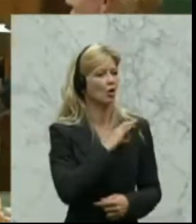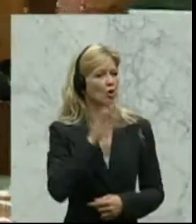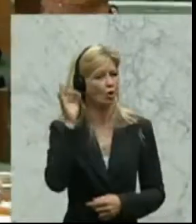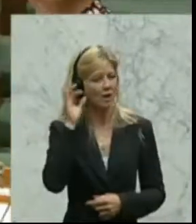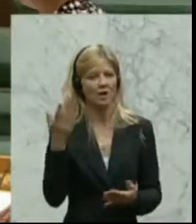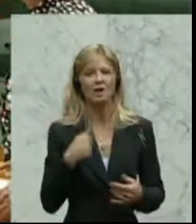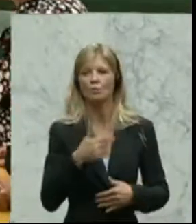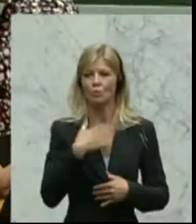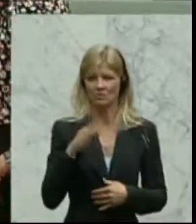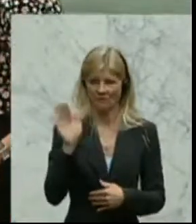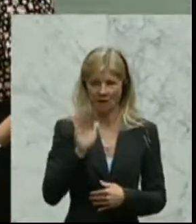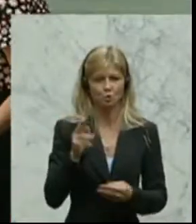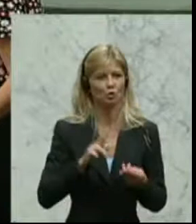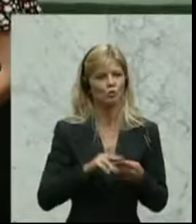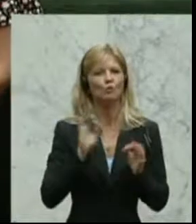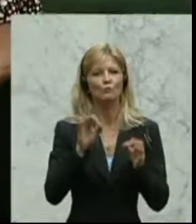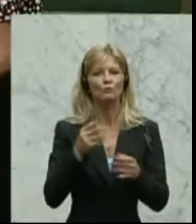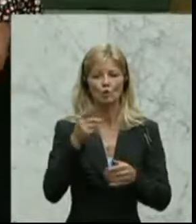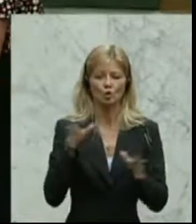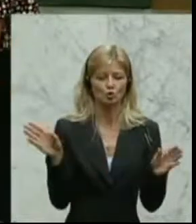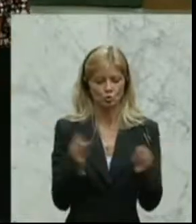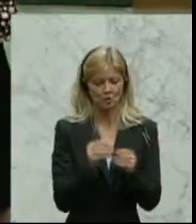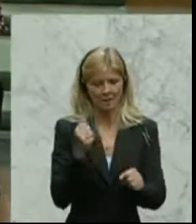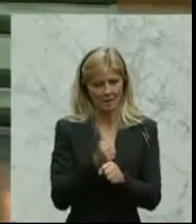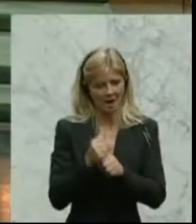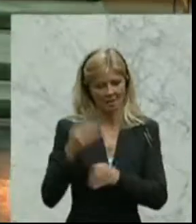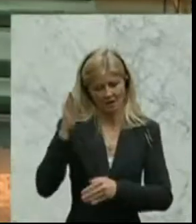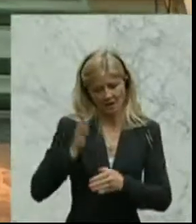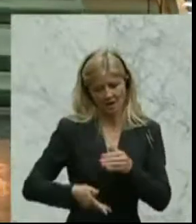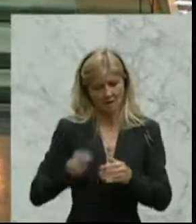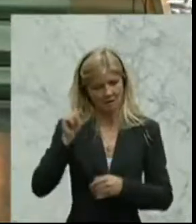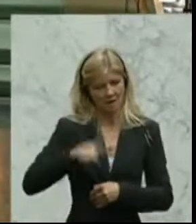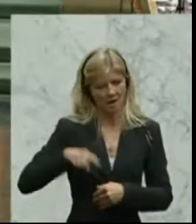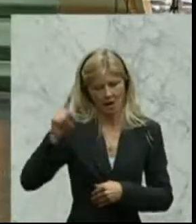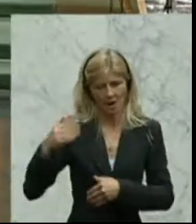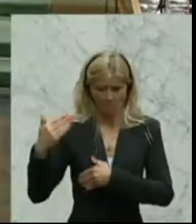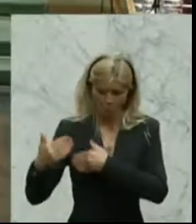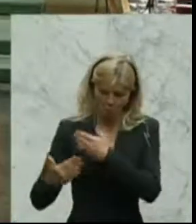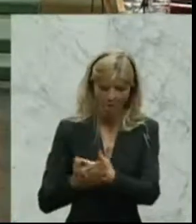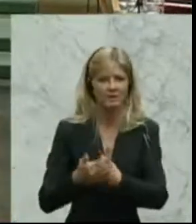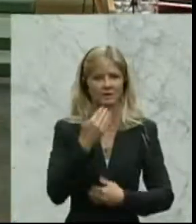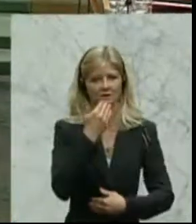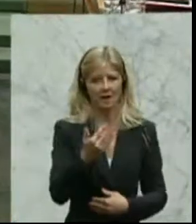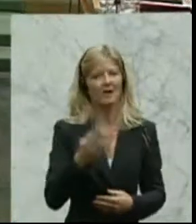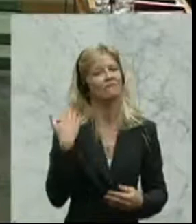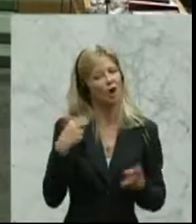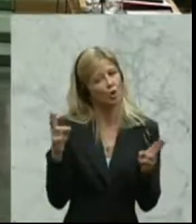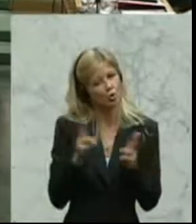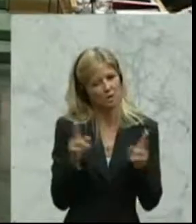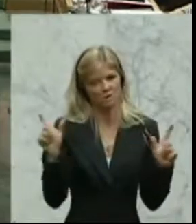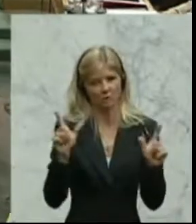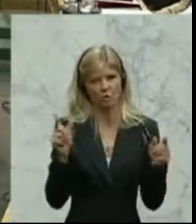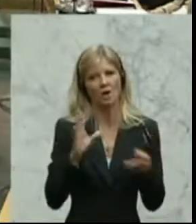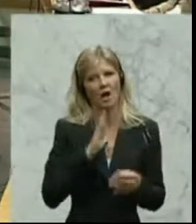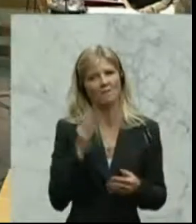letzten Monaten bedanken. Es war ein kurzes Vergnügen, aber es war mir eine große Ehre. Und ich möchte aber auch